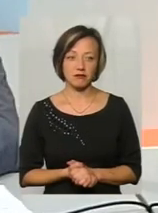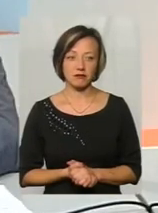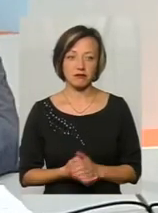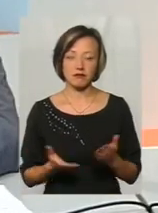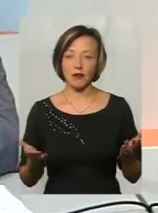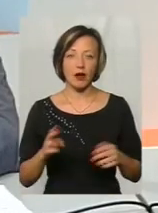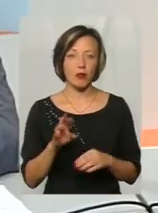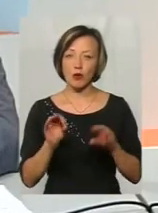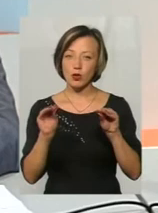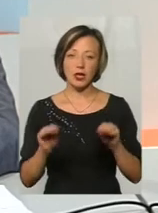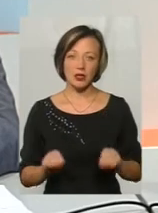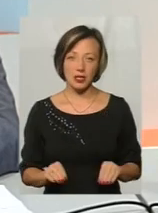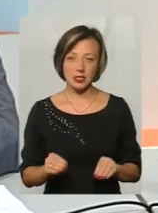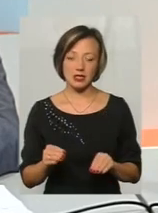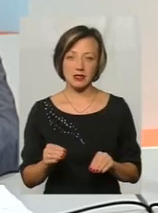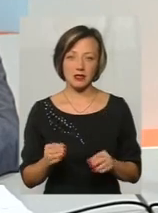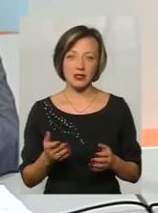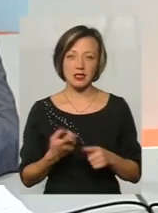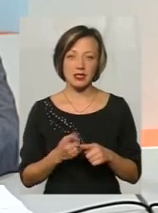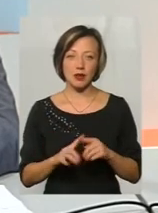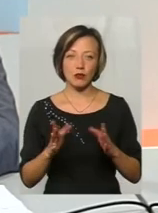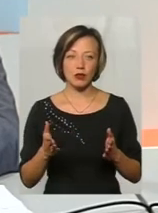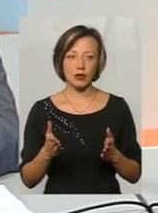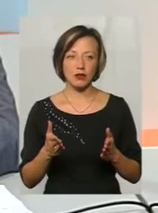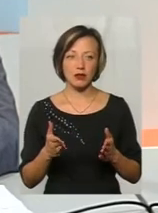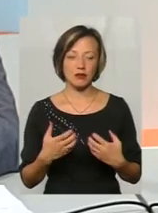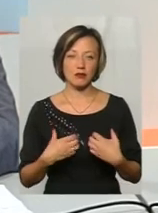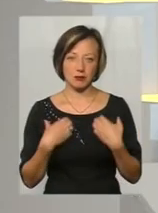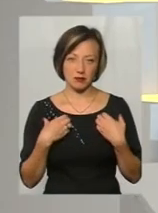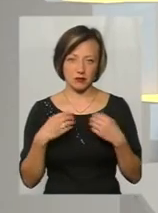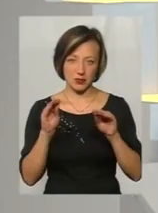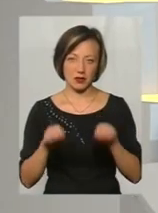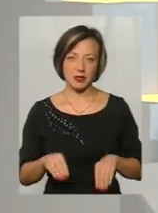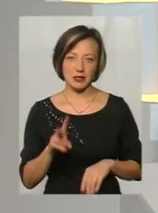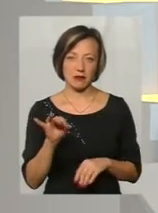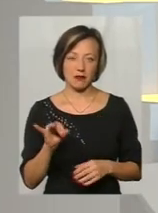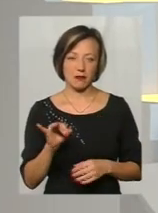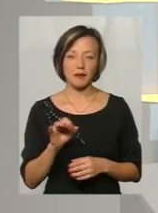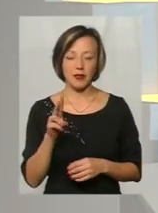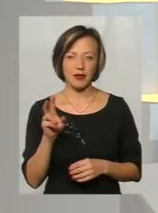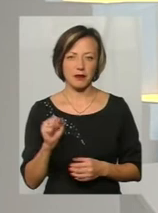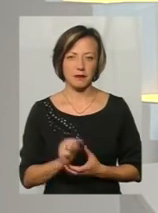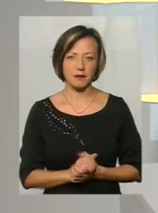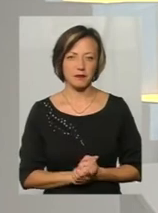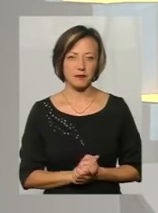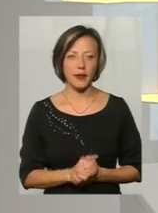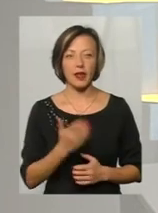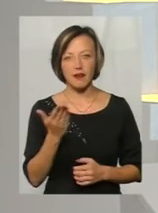по статистиці, якщо вести таку статистику, це буде убійственна статистика. Скажіть, ви можете